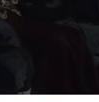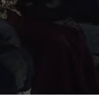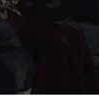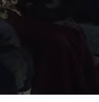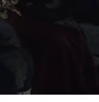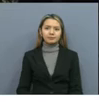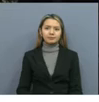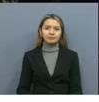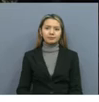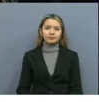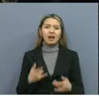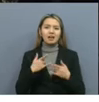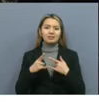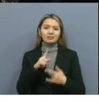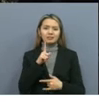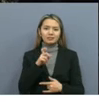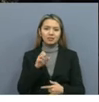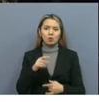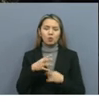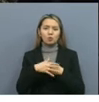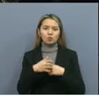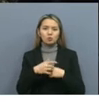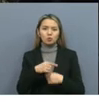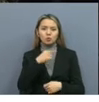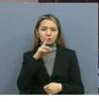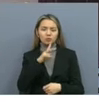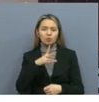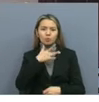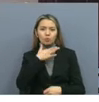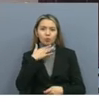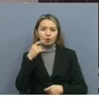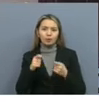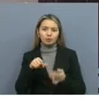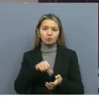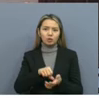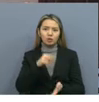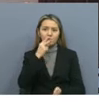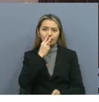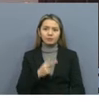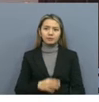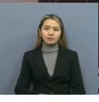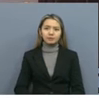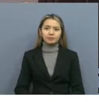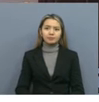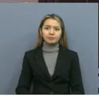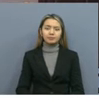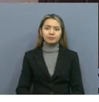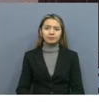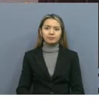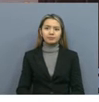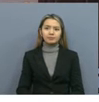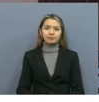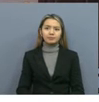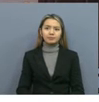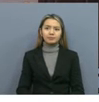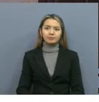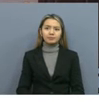Концерт залы бұл күні көкшетаулық христиандарын ұстанушыларға толы болды. Сегодня сходили с семьей на рождественскую музыкальную